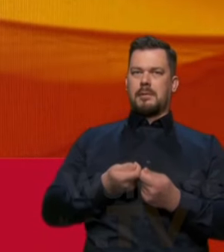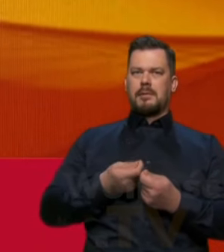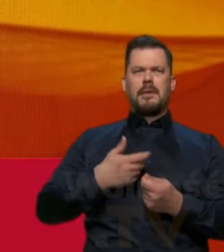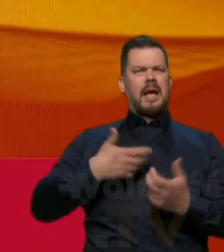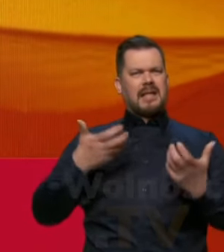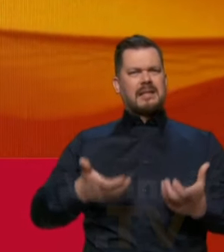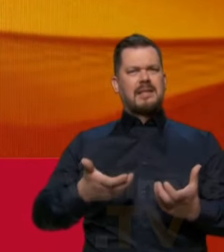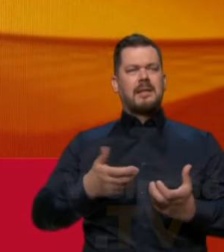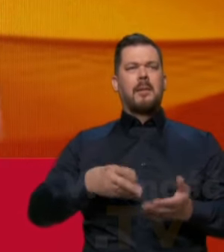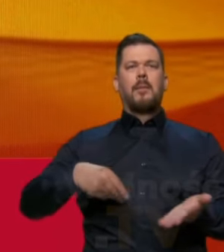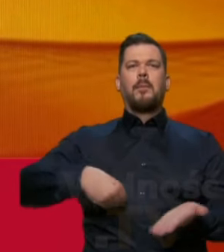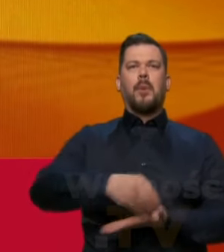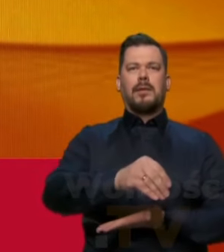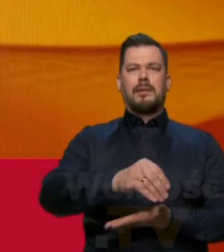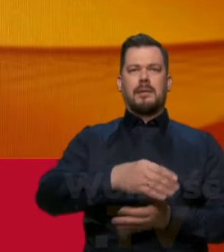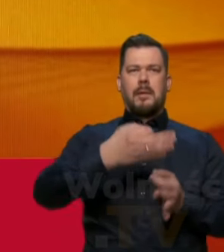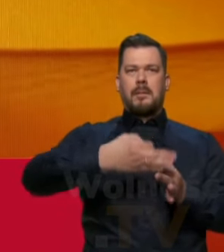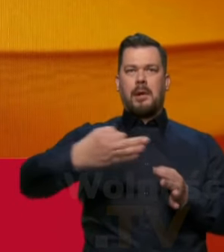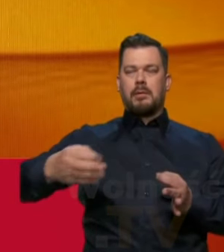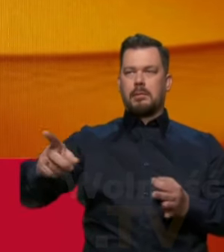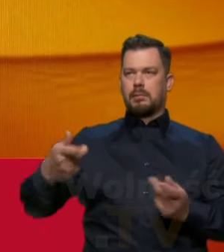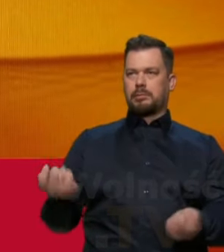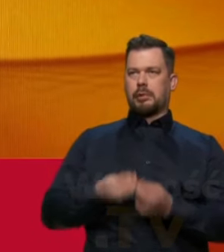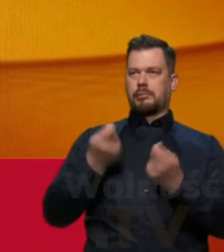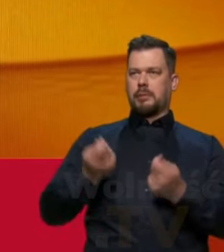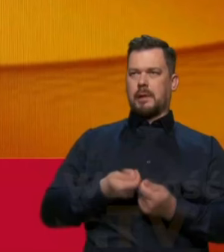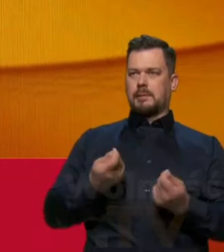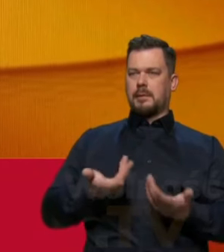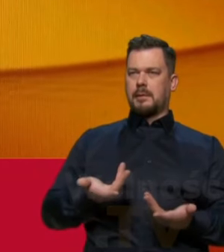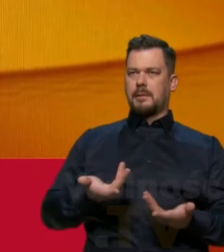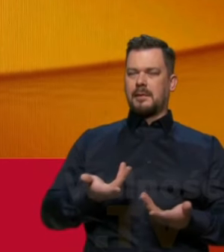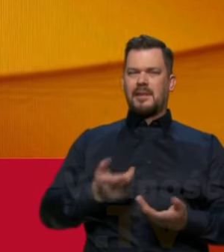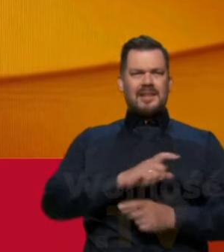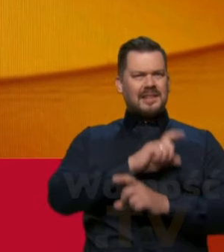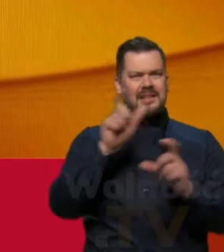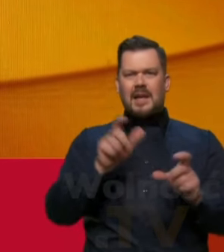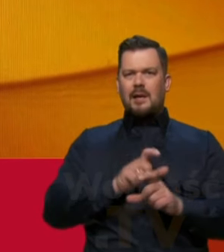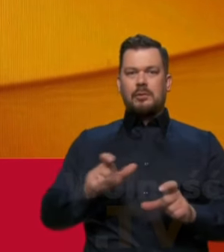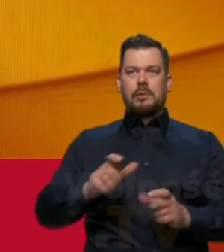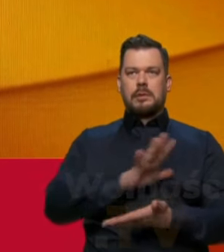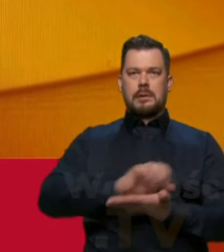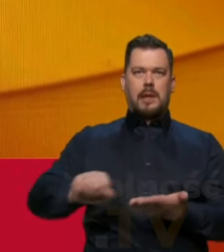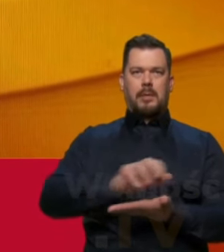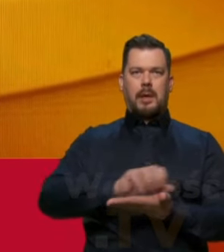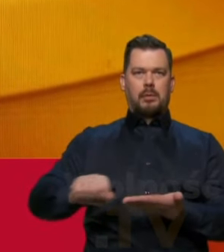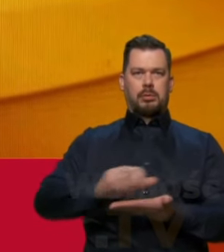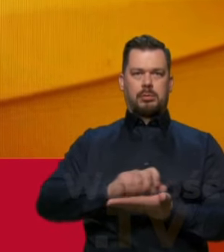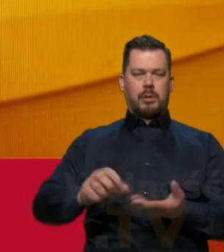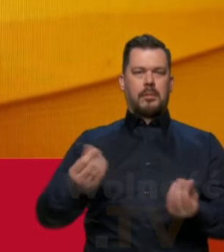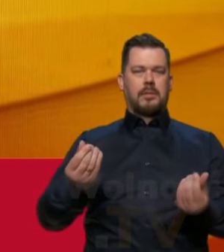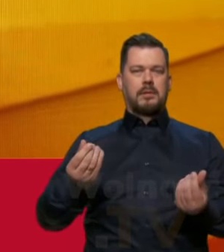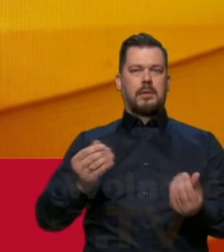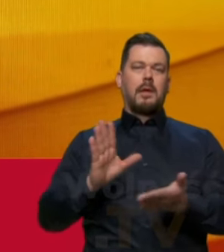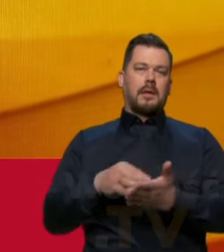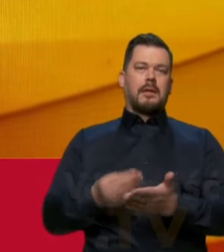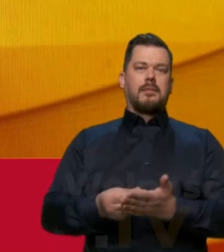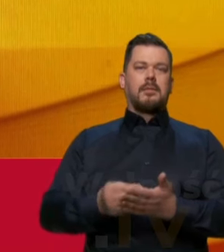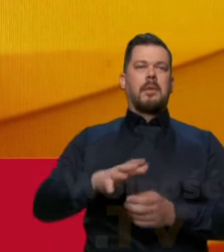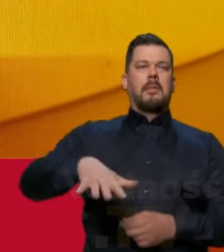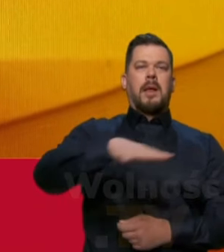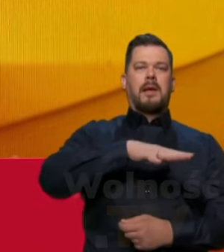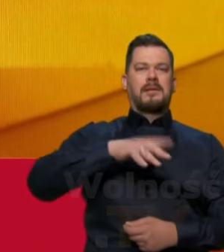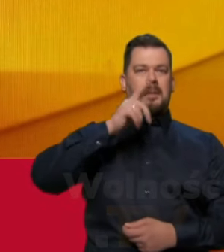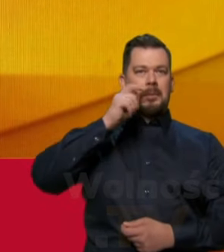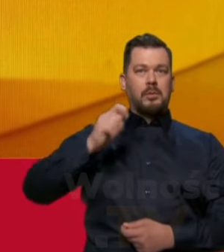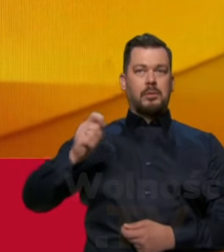wprowadzać strefę płatnego parkowania, blokowaliście. I przez cały czas zabieraliście prerogatywy samorządowi. No, na przykład zabraliście nam plac Piłsudskiego,